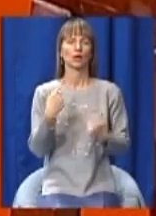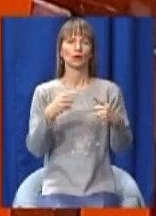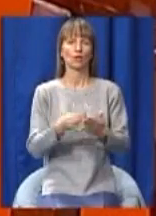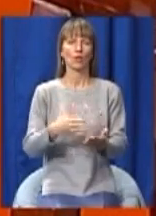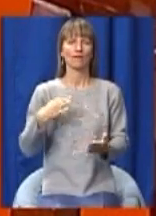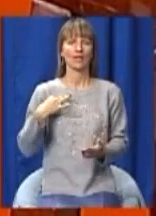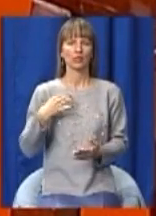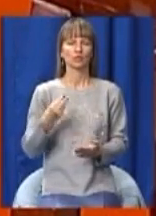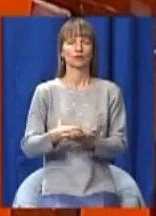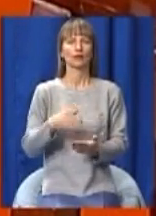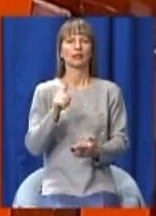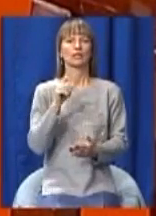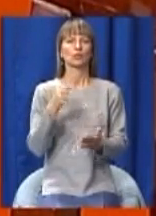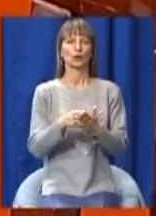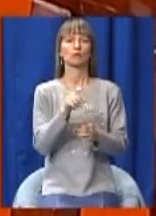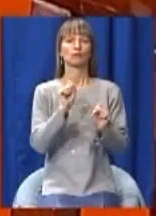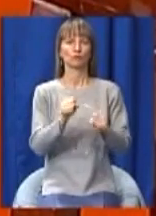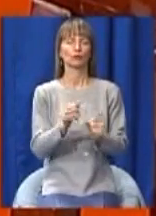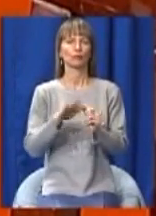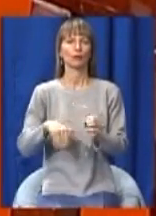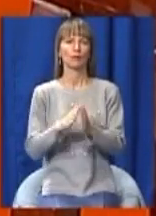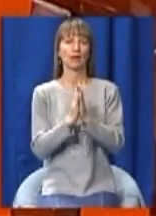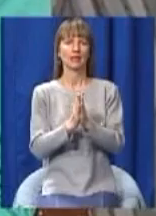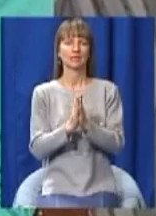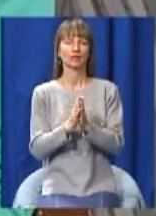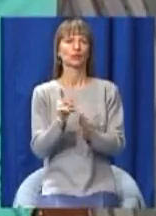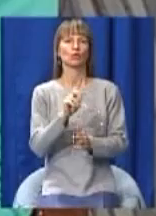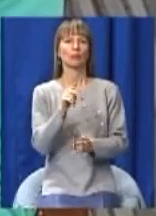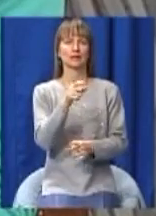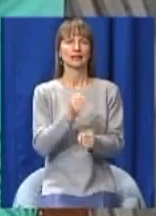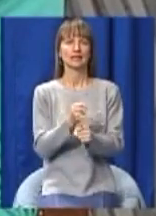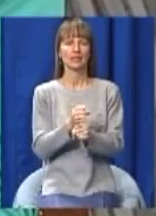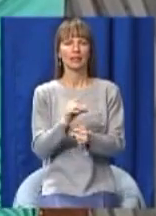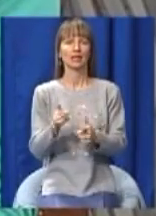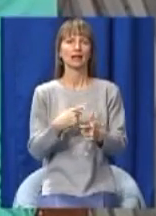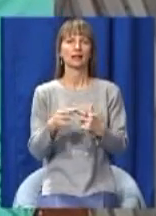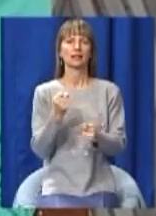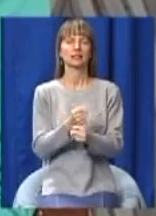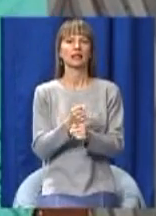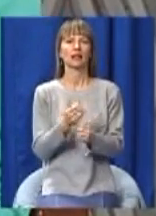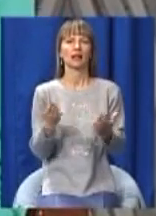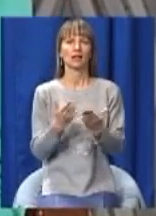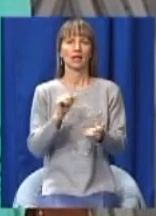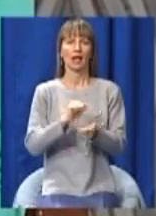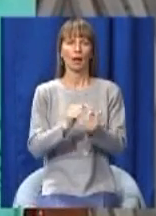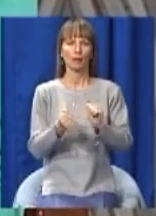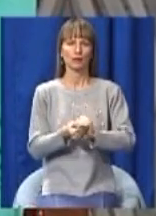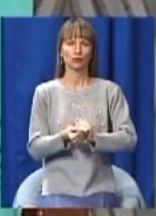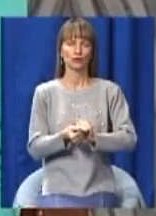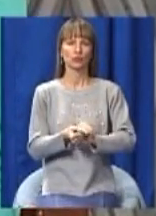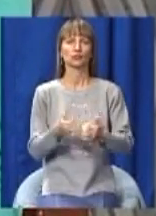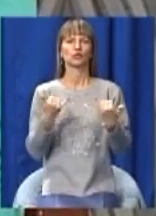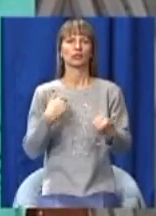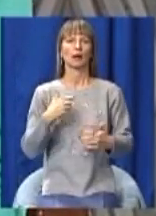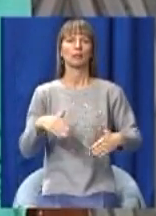рычаг а что у насти и дтп можно будет этим просто кварта тася выпито было бабы готова лаки странный такой особи каменщик но за